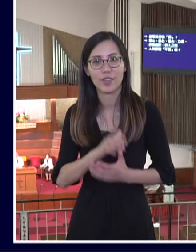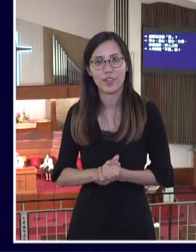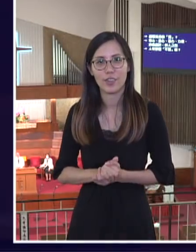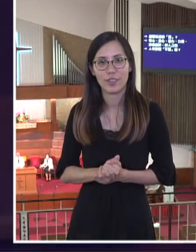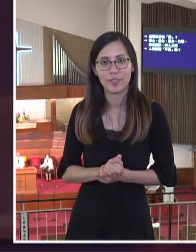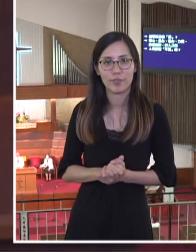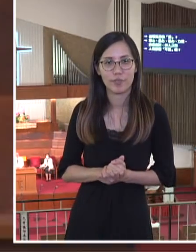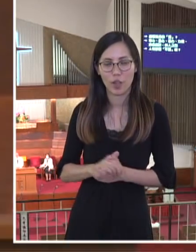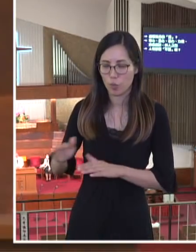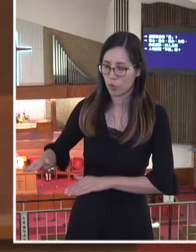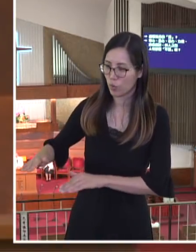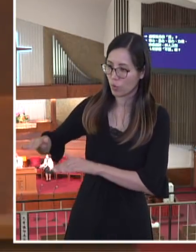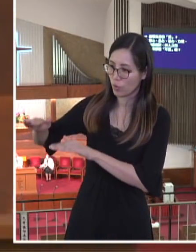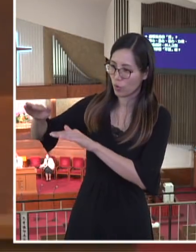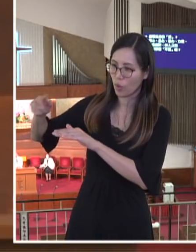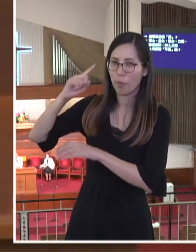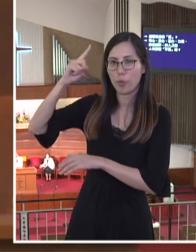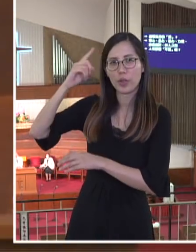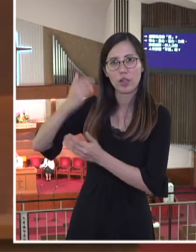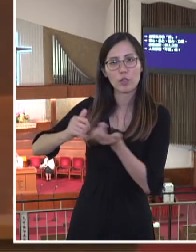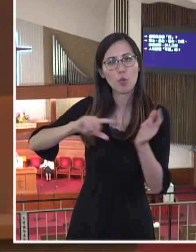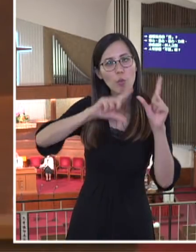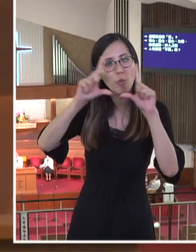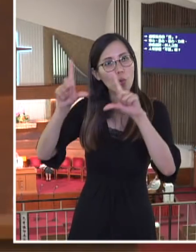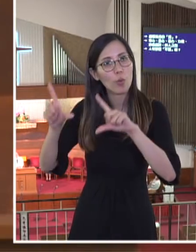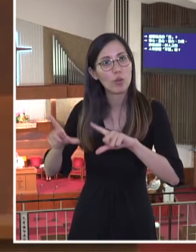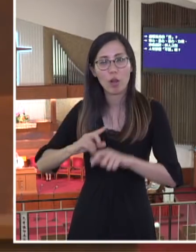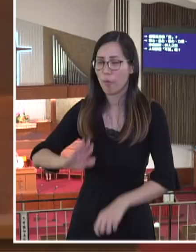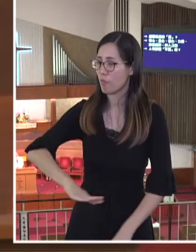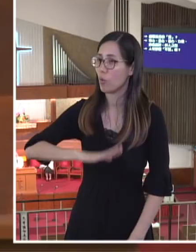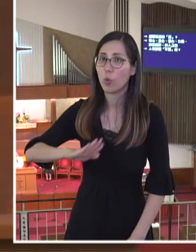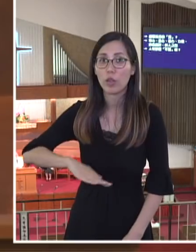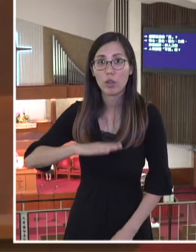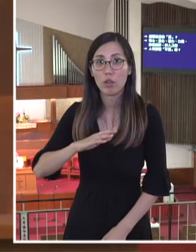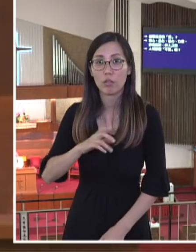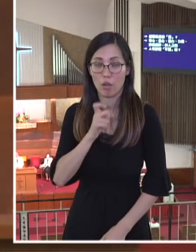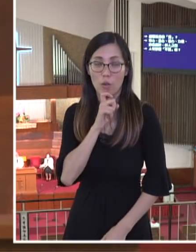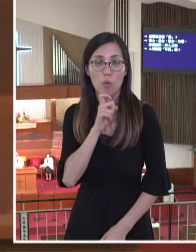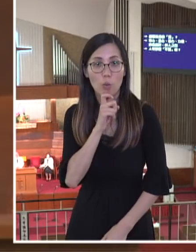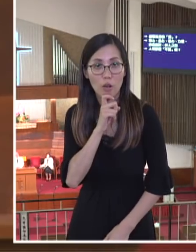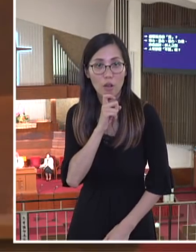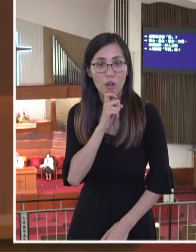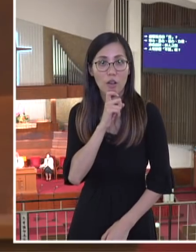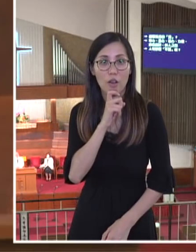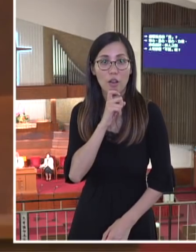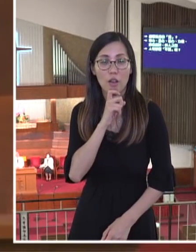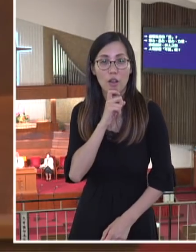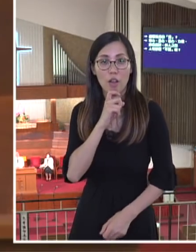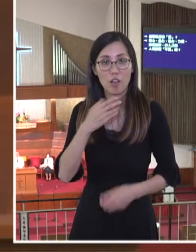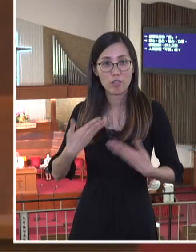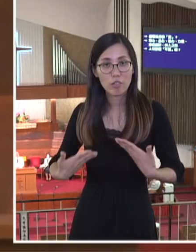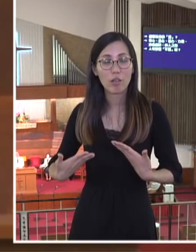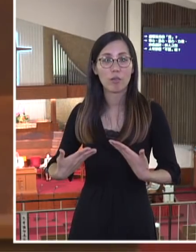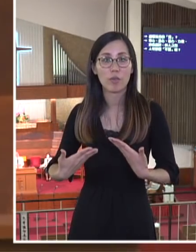的，我想在人生或每日生活里面。更加因为可能今时今日在香港这个社会的气候氛围里